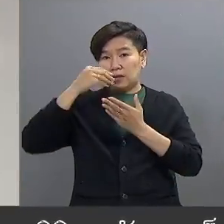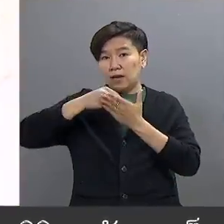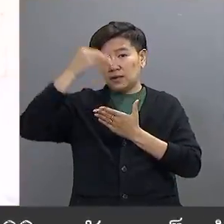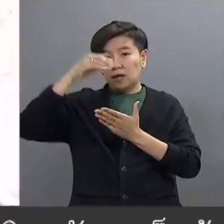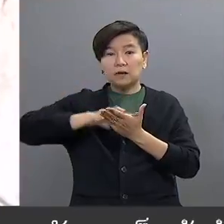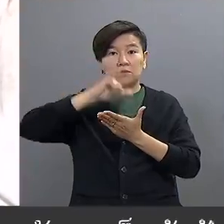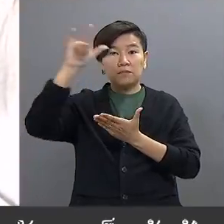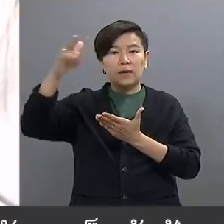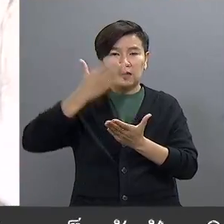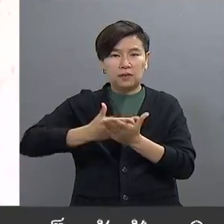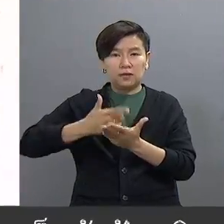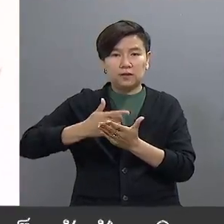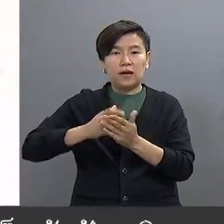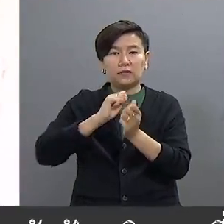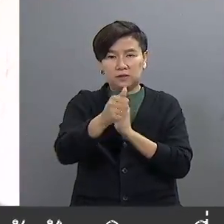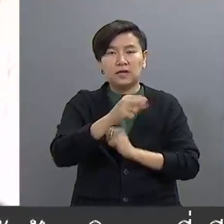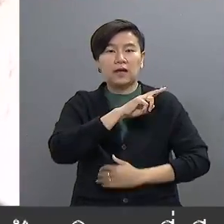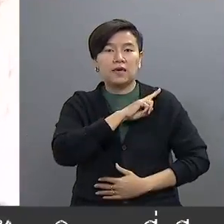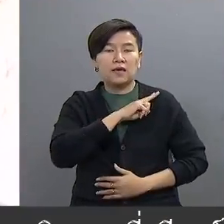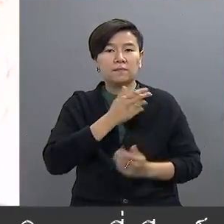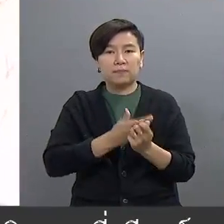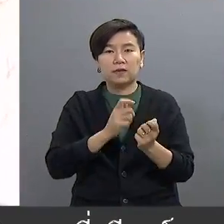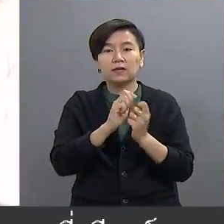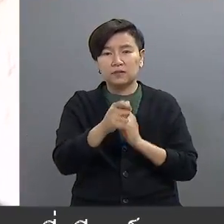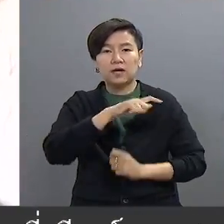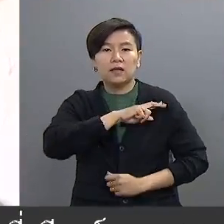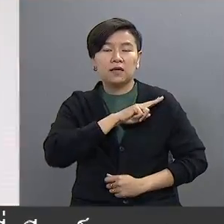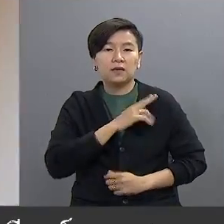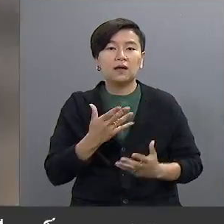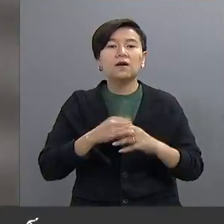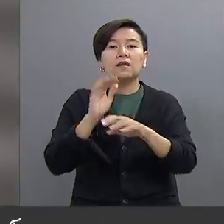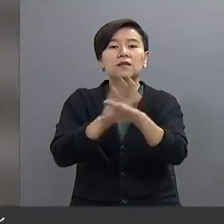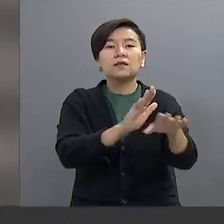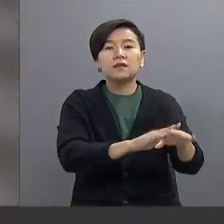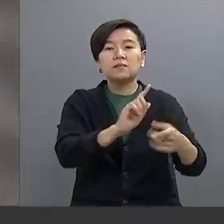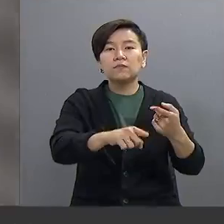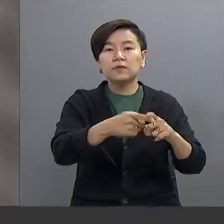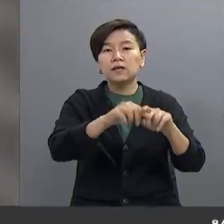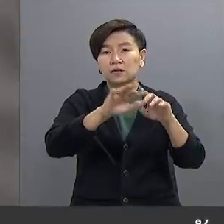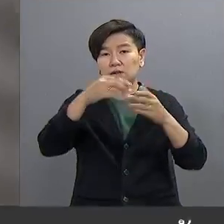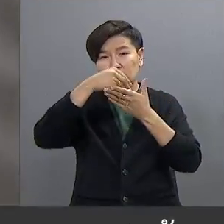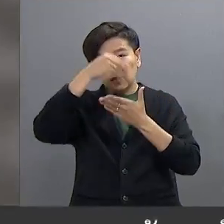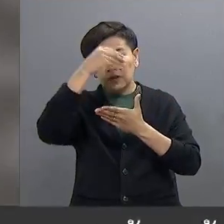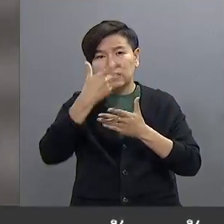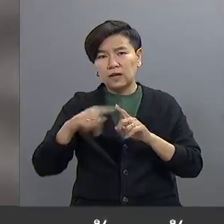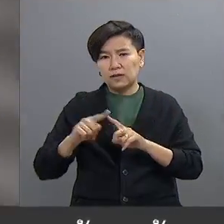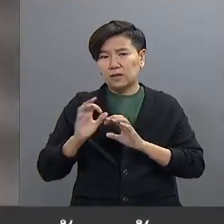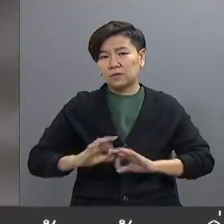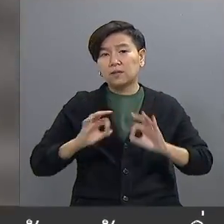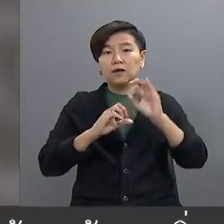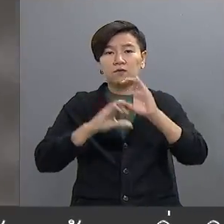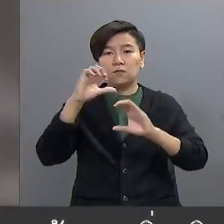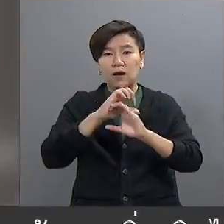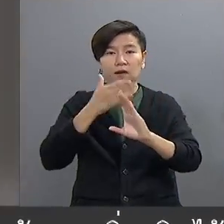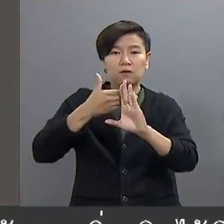องนี้ผู้เสียหายก็ต้องการเตือนภัยกับเพื่อนนักศึกษาแล้วค่ะว่าตรวจสอบก่อนนะก่อนจะเข้าร่วมโครงการลักษณะแบบนี้นะเพ